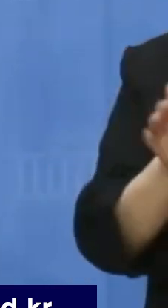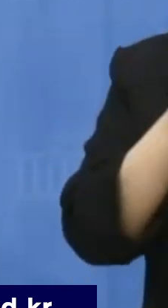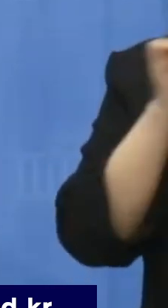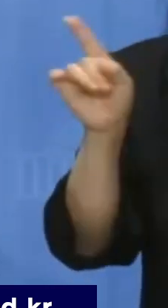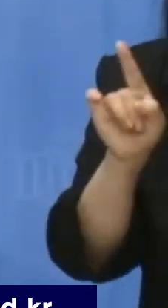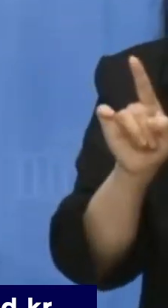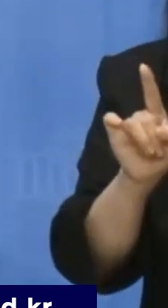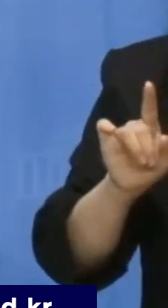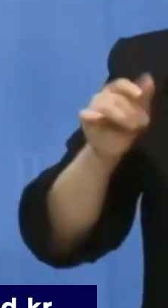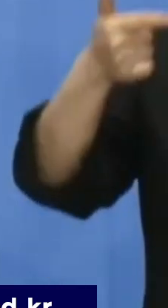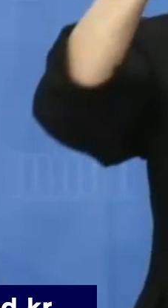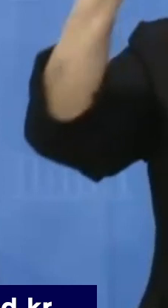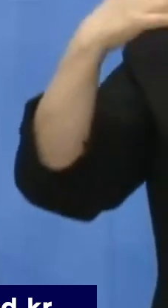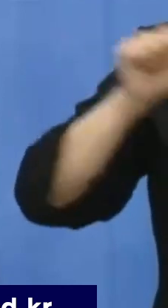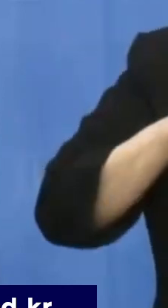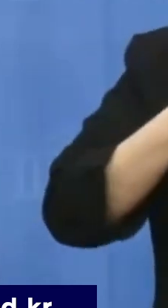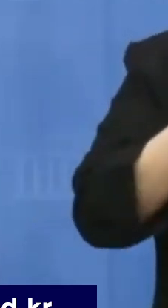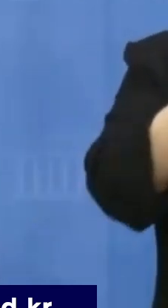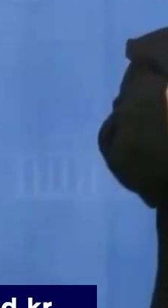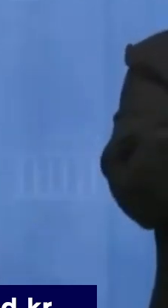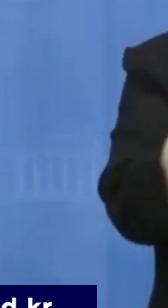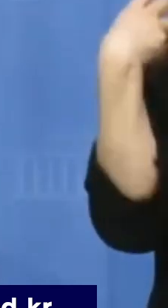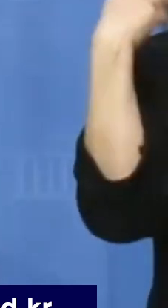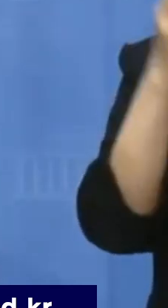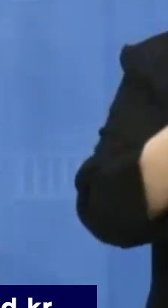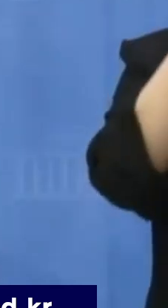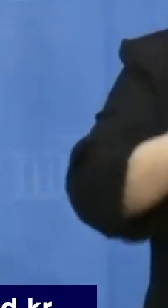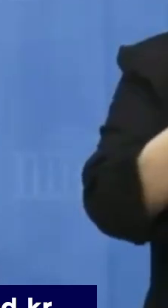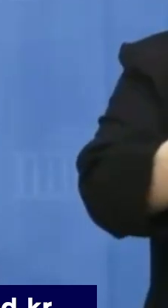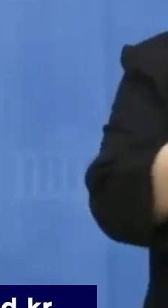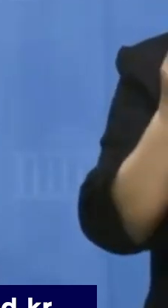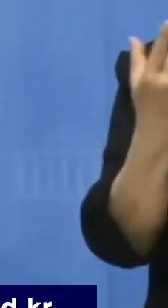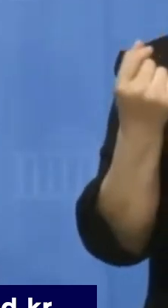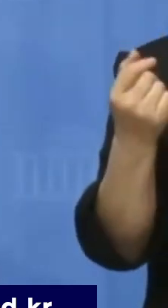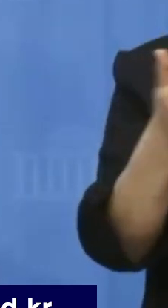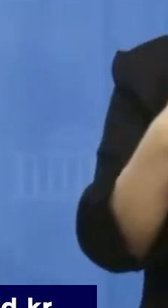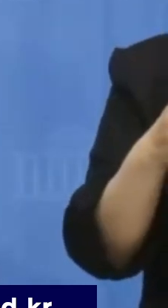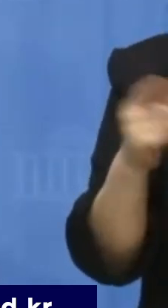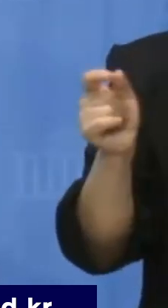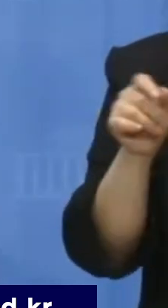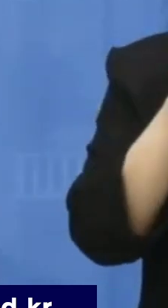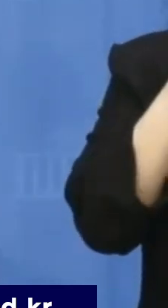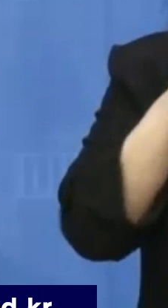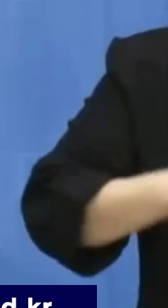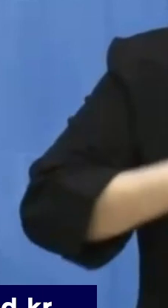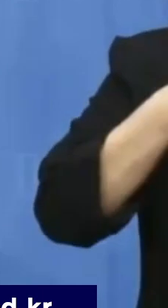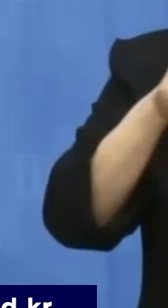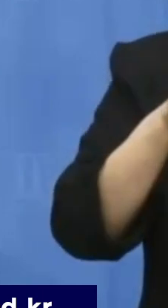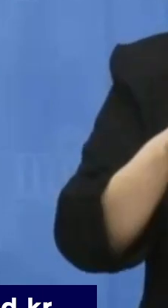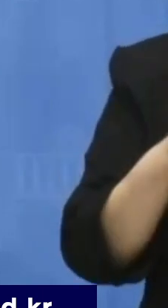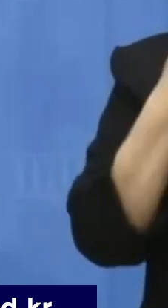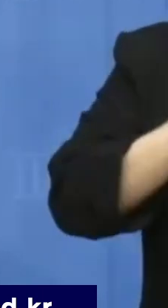부활이라니 정권의 경찰 장악이라는 등 온갖 정쟁화의 도구로서 사실을 왜곡한 채